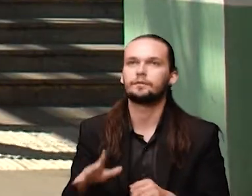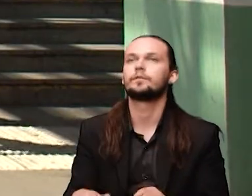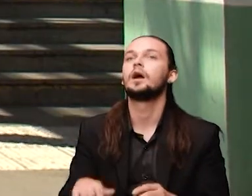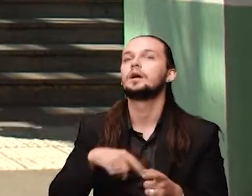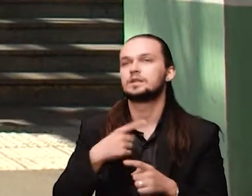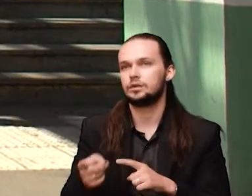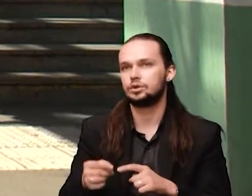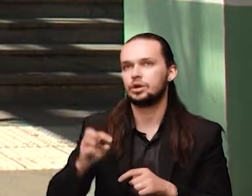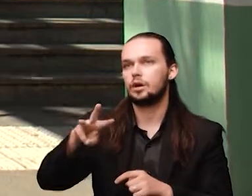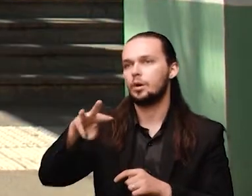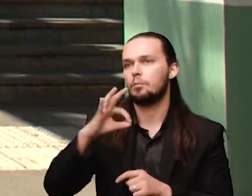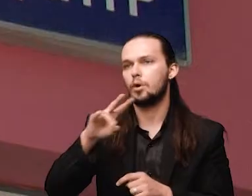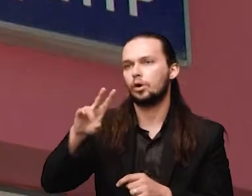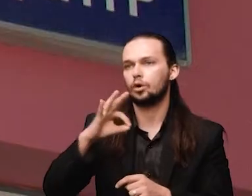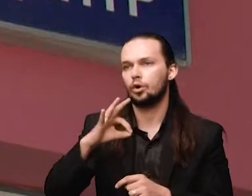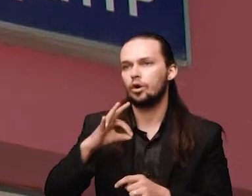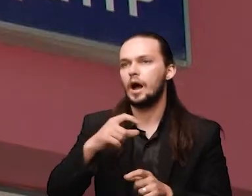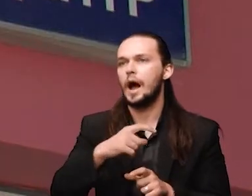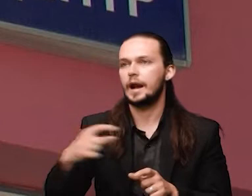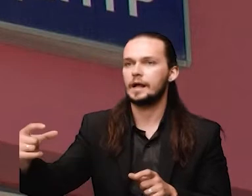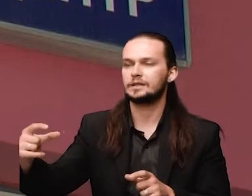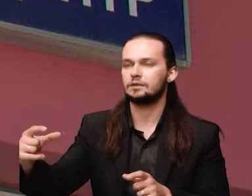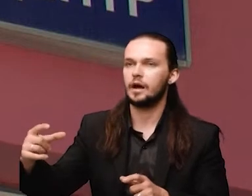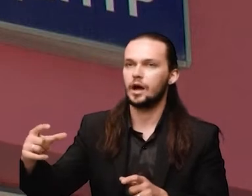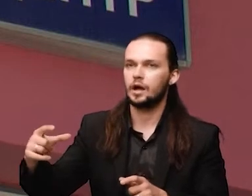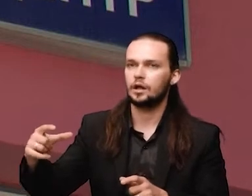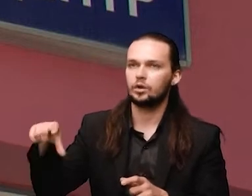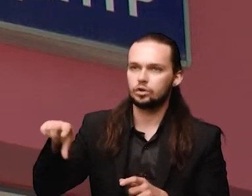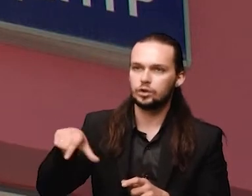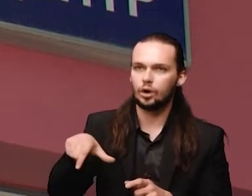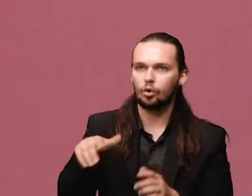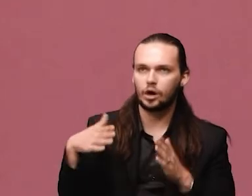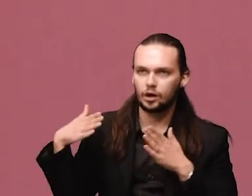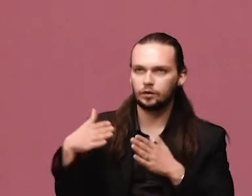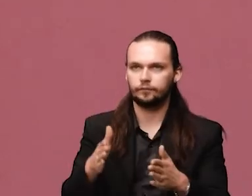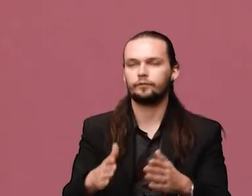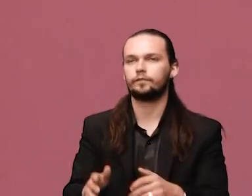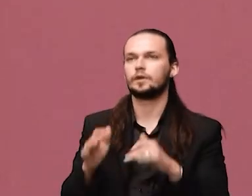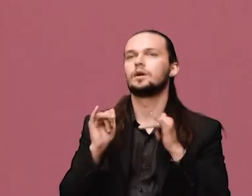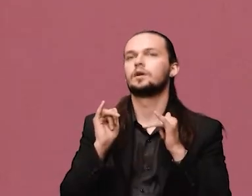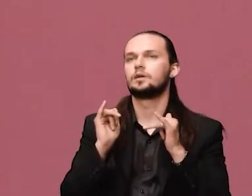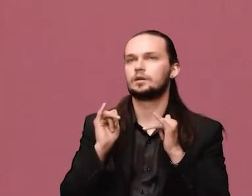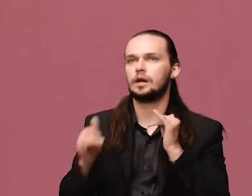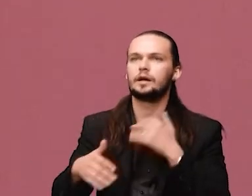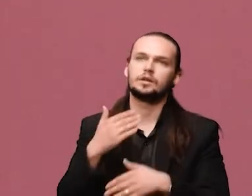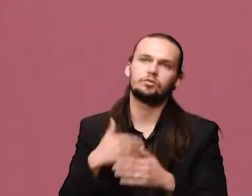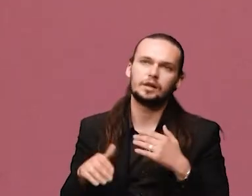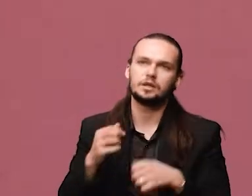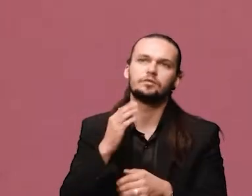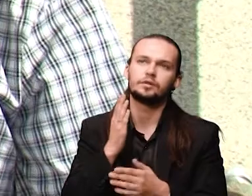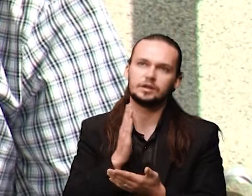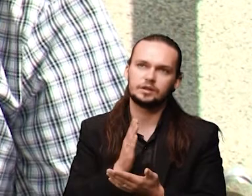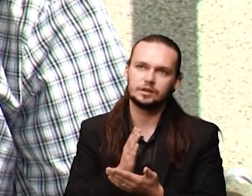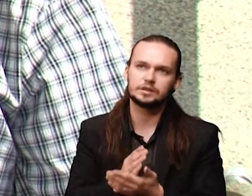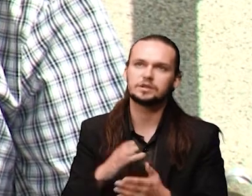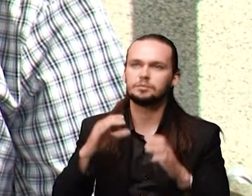монорельсовая дорога. Маршрут – от станции «Выставочный центр» до станции улица Сергея Эйзенштейна. Для